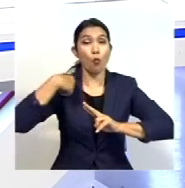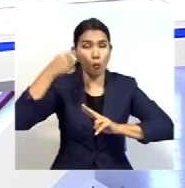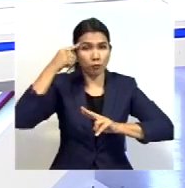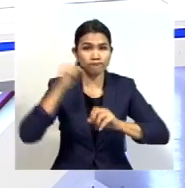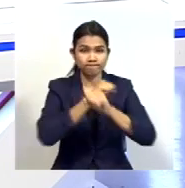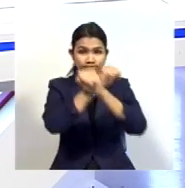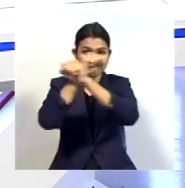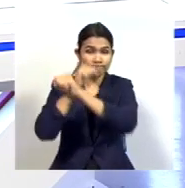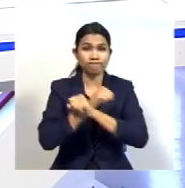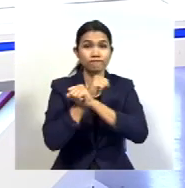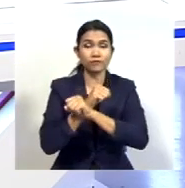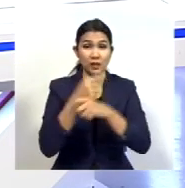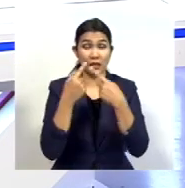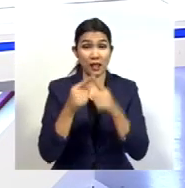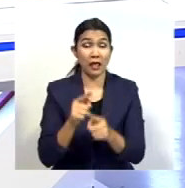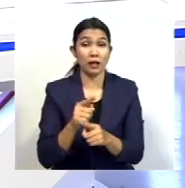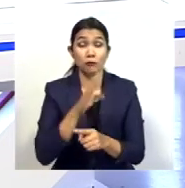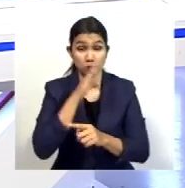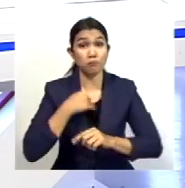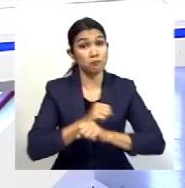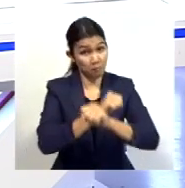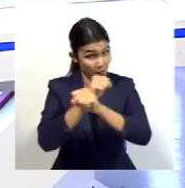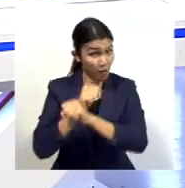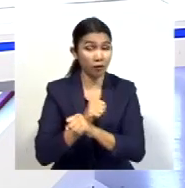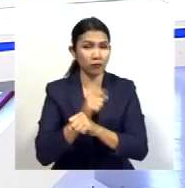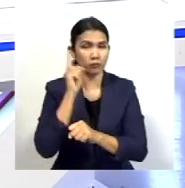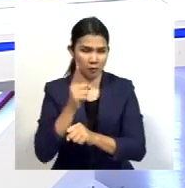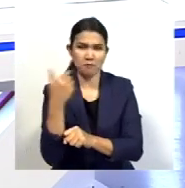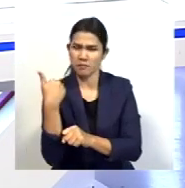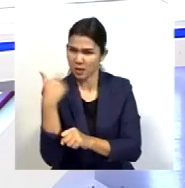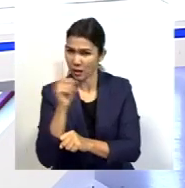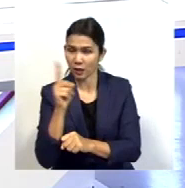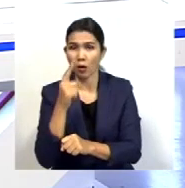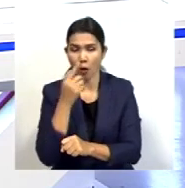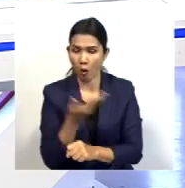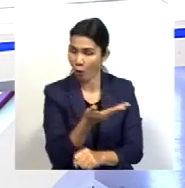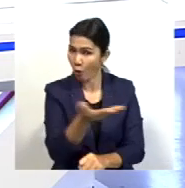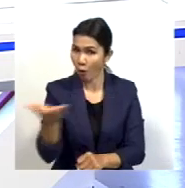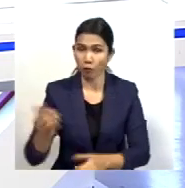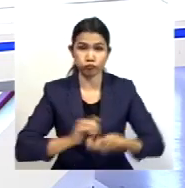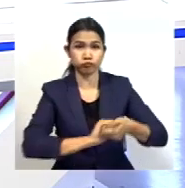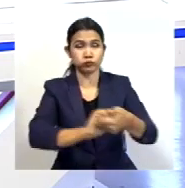ได้ระมัดระวังตัวแต่นอกเหนือจากการระมัดระวังตัวแล้วอีกหนึ่งปัจจัยก็คือการขอความร่วมมือ